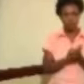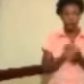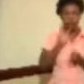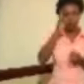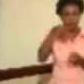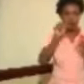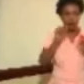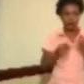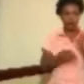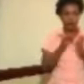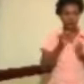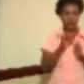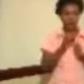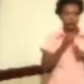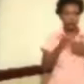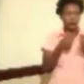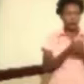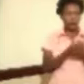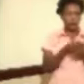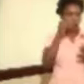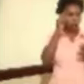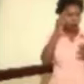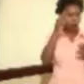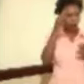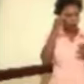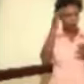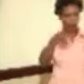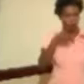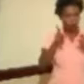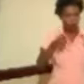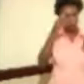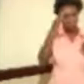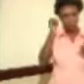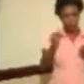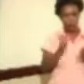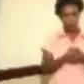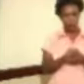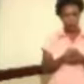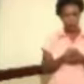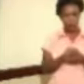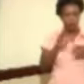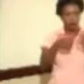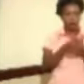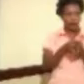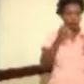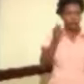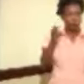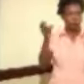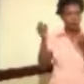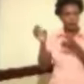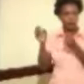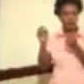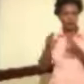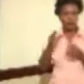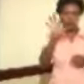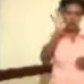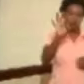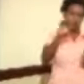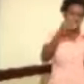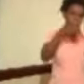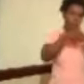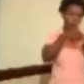refondation, je ne parle même que je dis l'être haïtien. Être haïtien, ça ne veut pas dire rien. Nous, en pile, nous 9 millions, et chaque monde